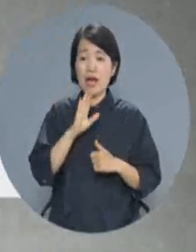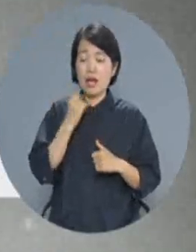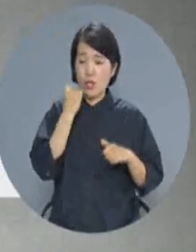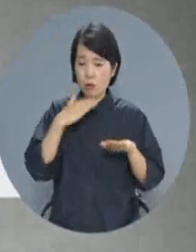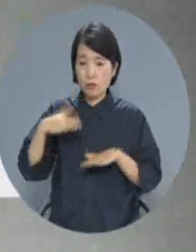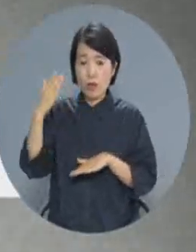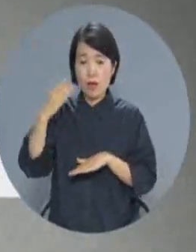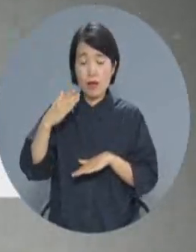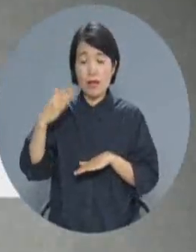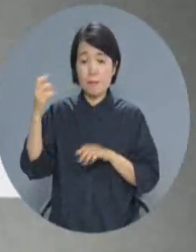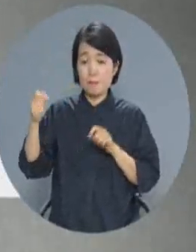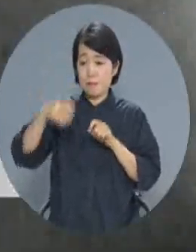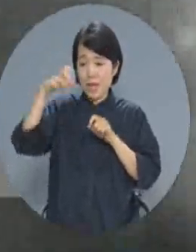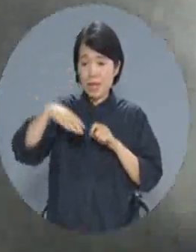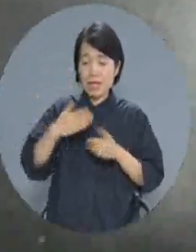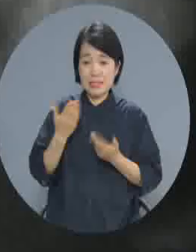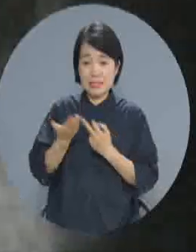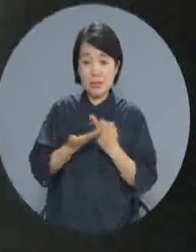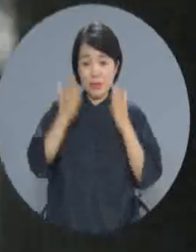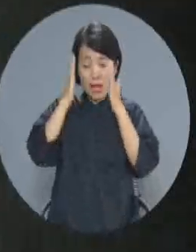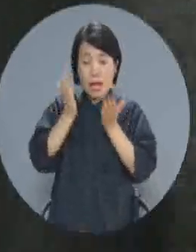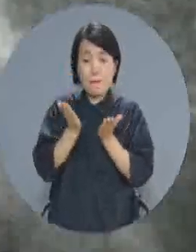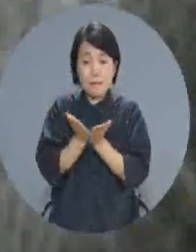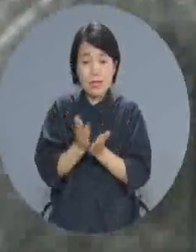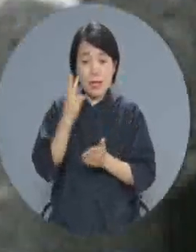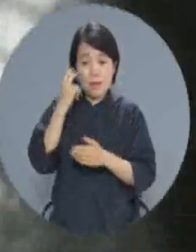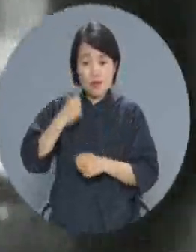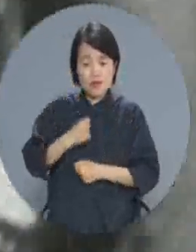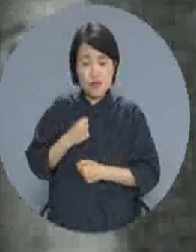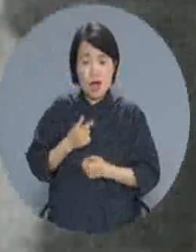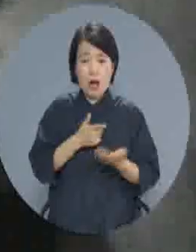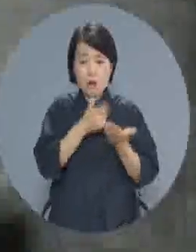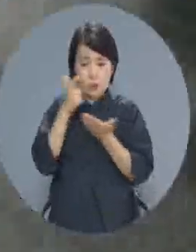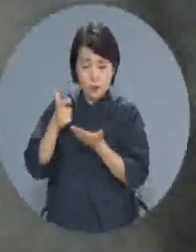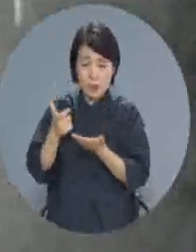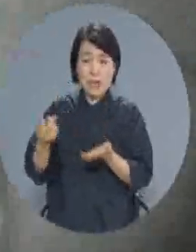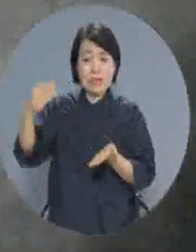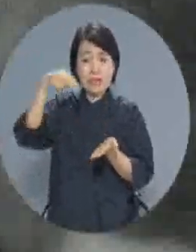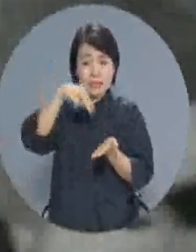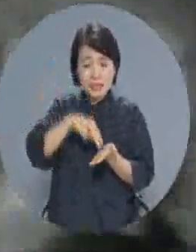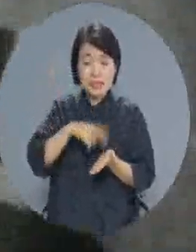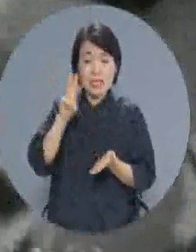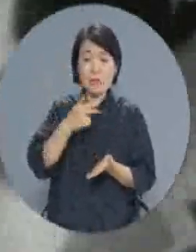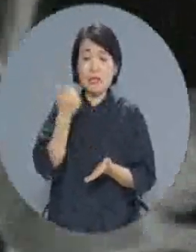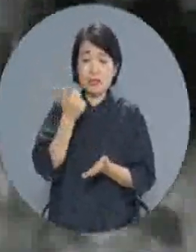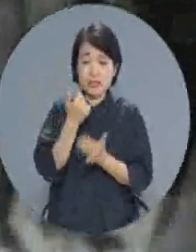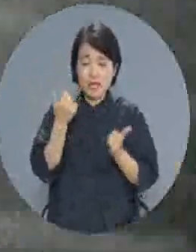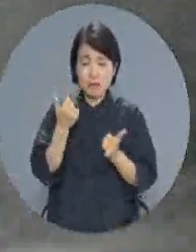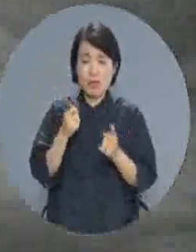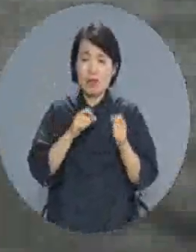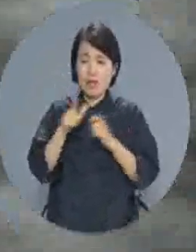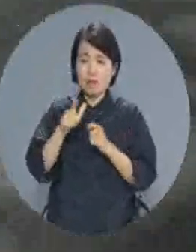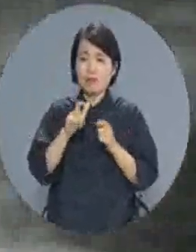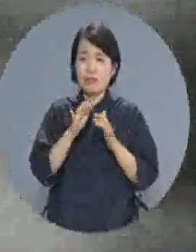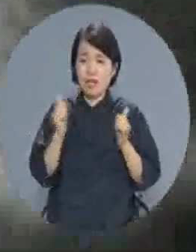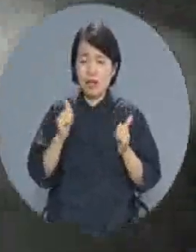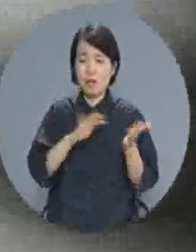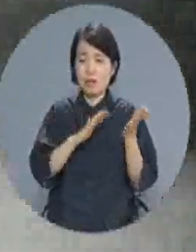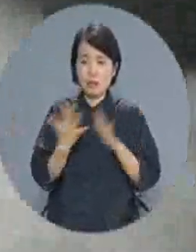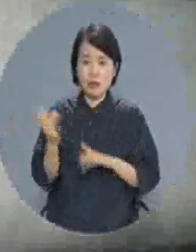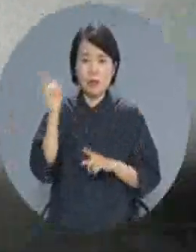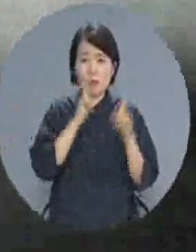인근 해상에서 제주도로 향하던 피난선을 미군기가 기총사격해 승선자 250명 중 다수가